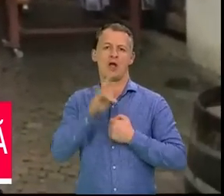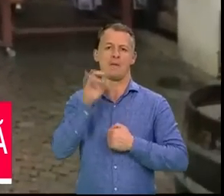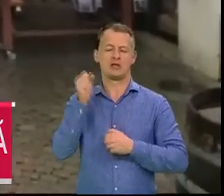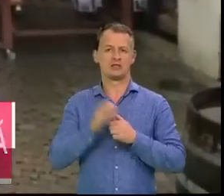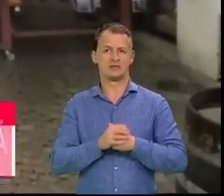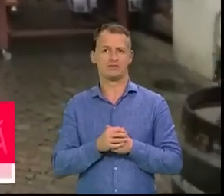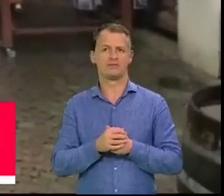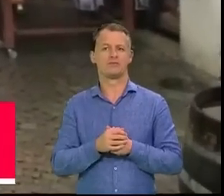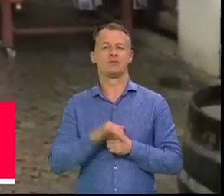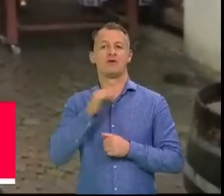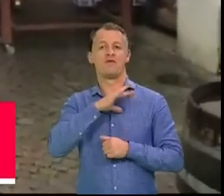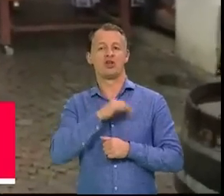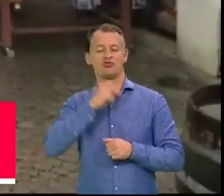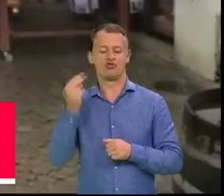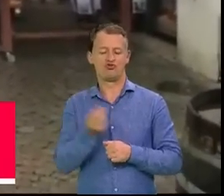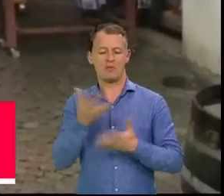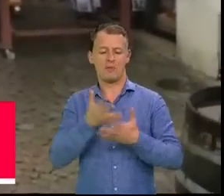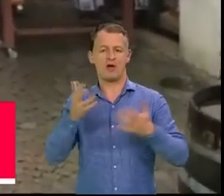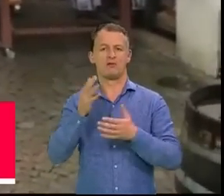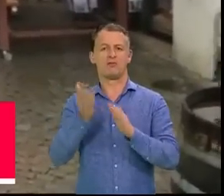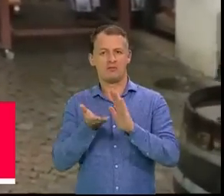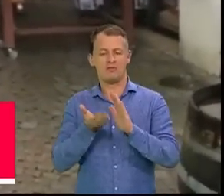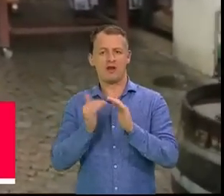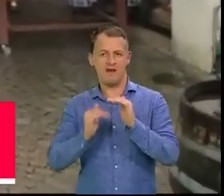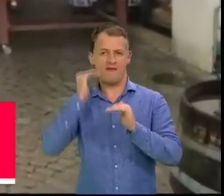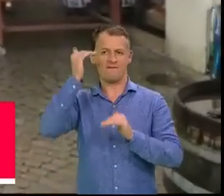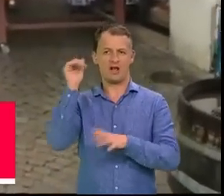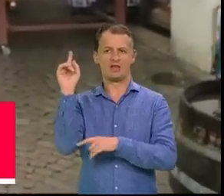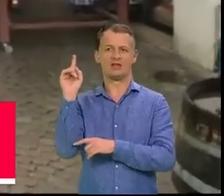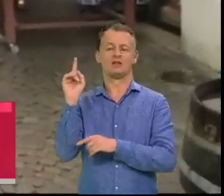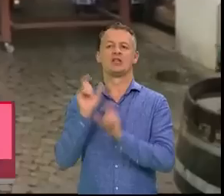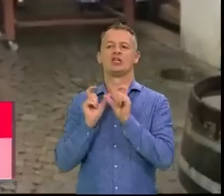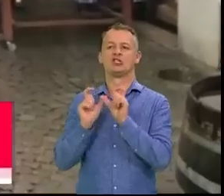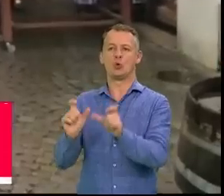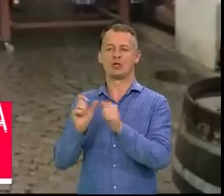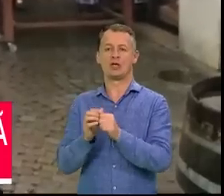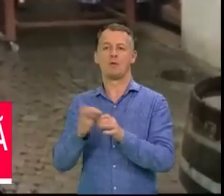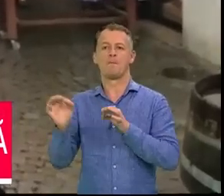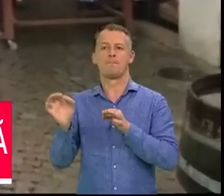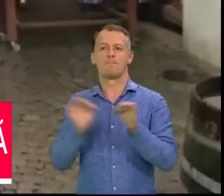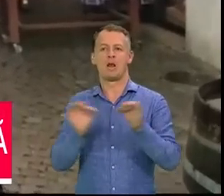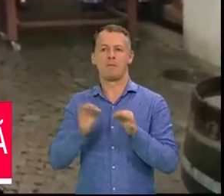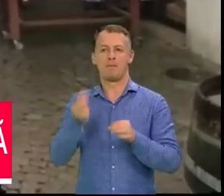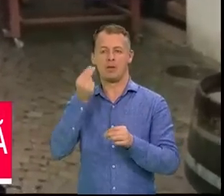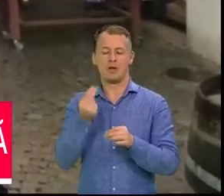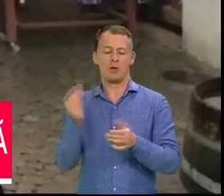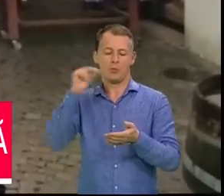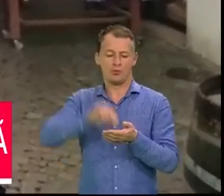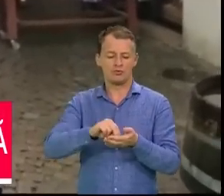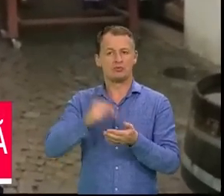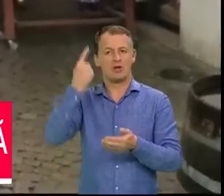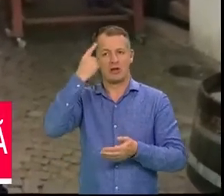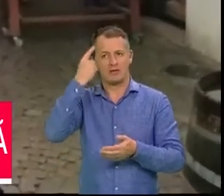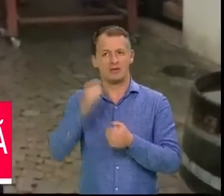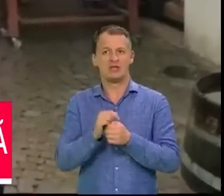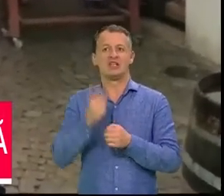activat cea mai înaltă alertă de securitate, ceea ce presupune un plan bine pus la punct care cuprinde cel puțin 300